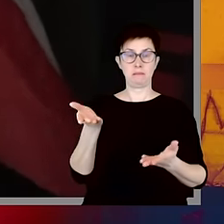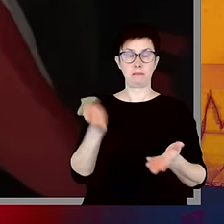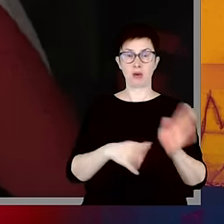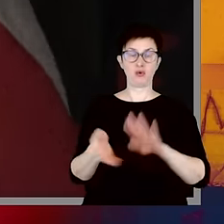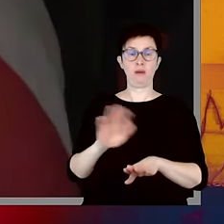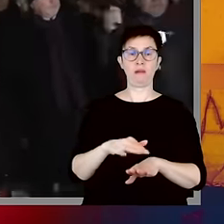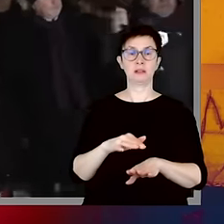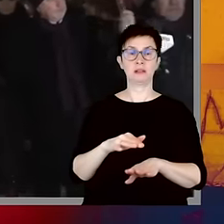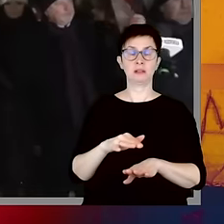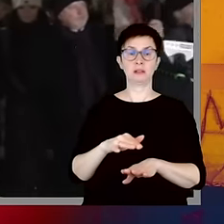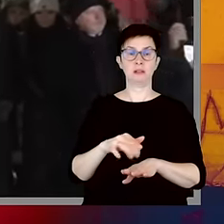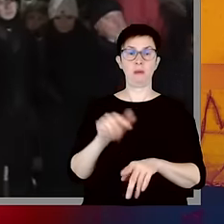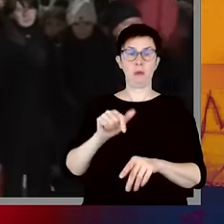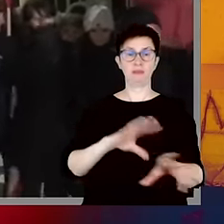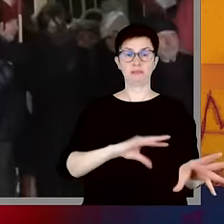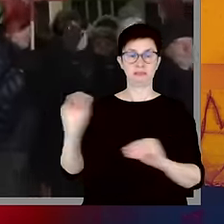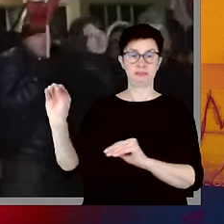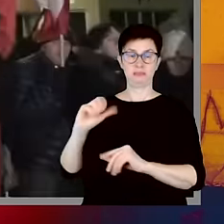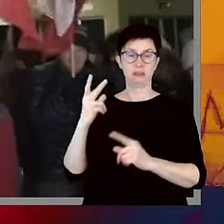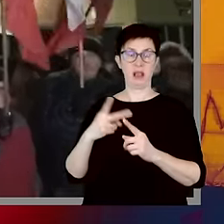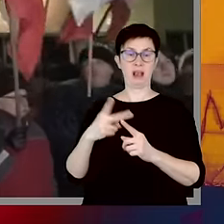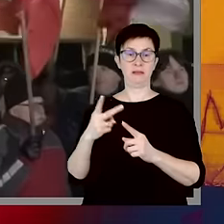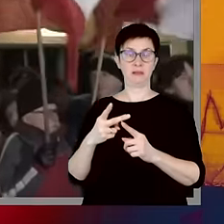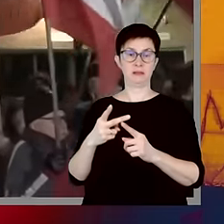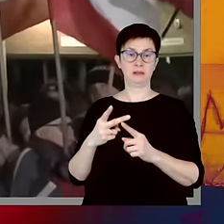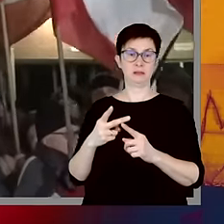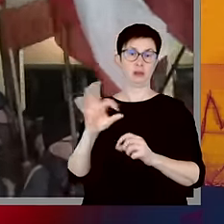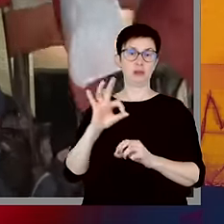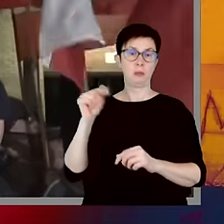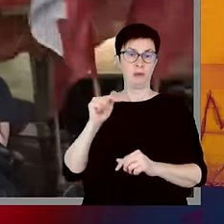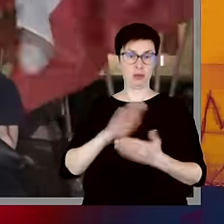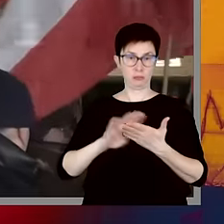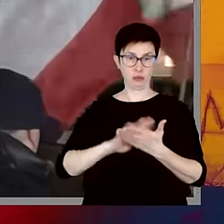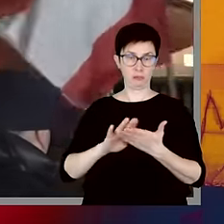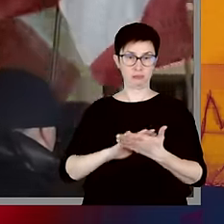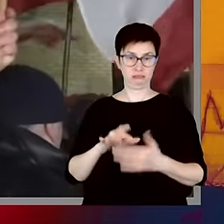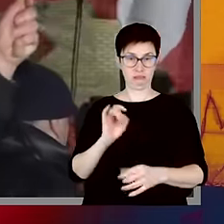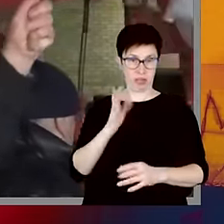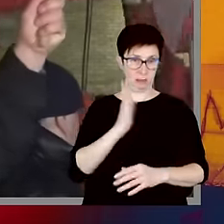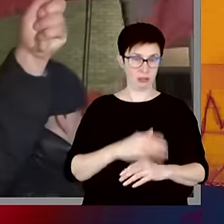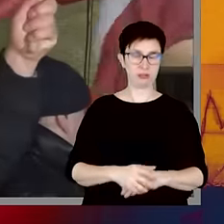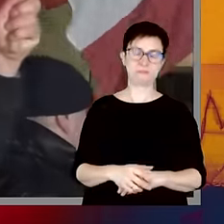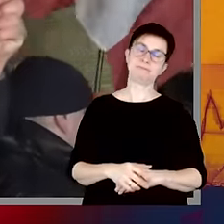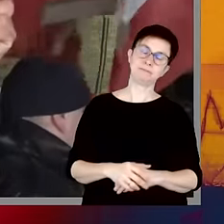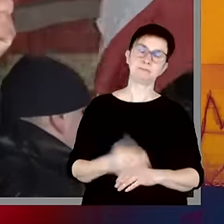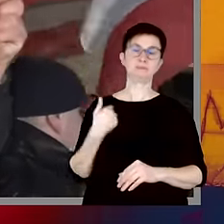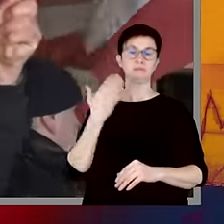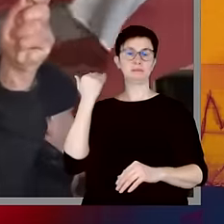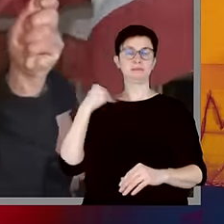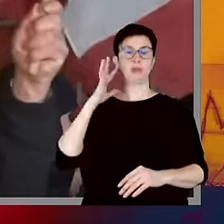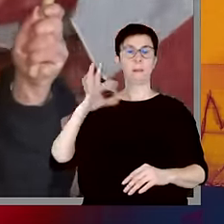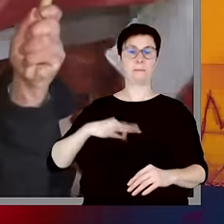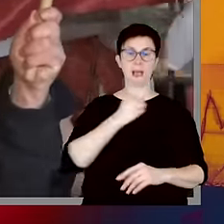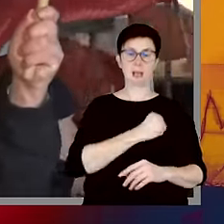i się wyprowadzić z telewizji i jeszcze gorąco wszystkich przeprosić. Tak? Będzie czy nie będzie? Przed chwileczką pani poseł i pan postawił